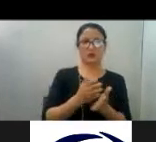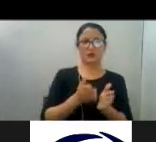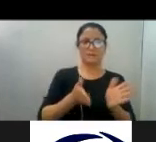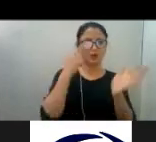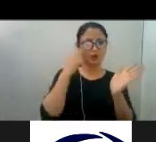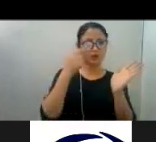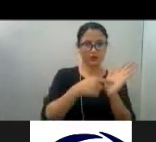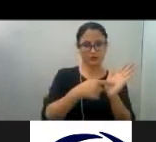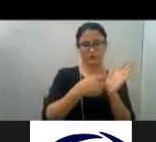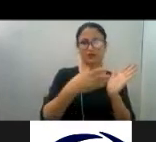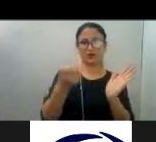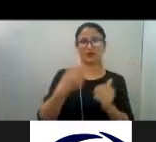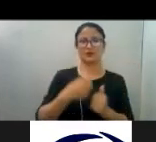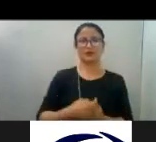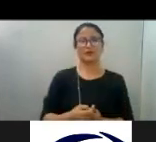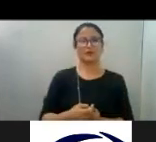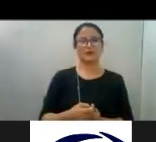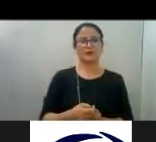लागि।